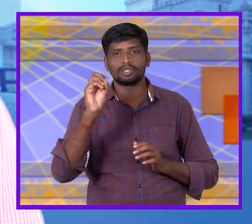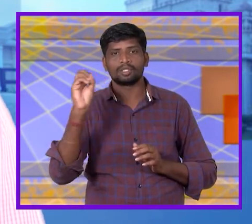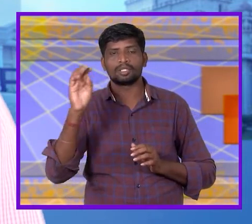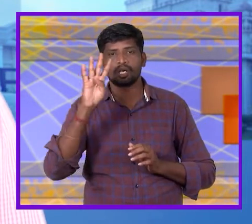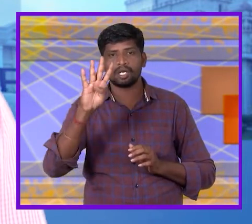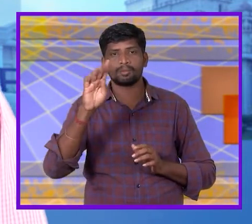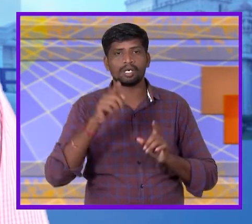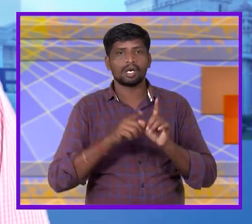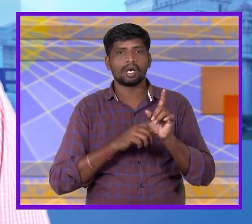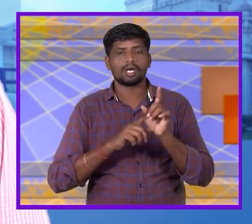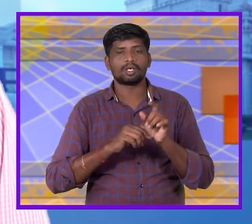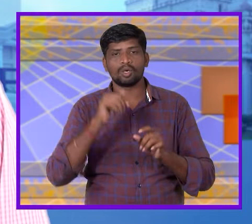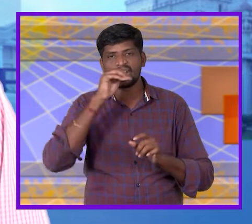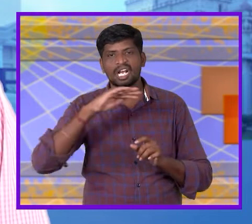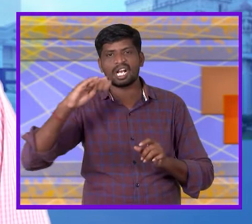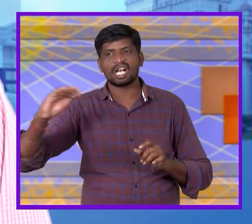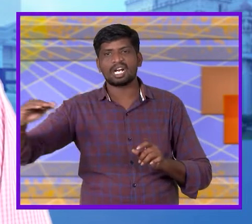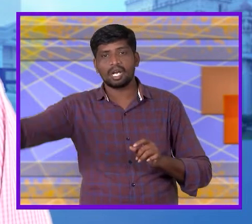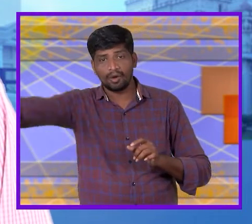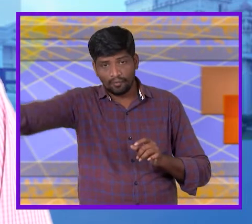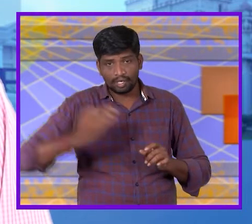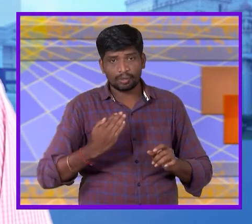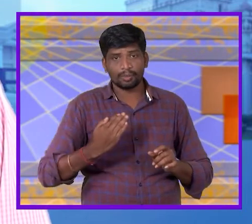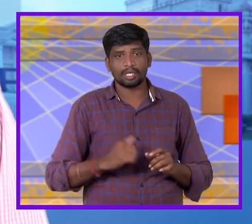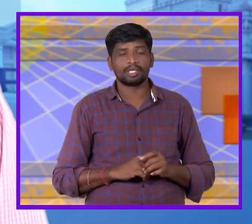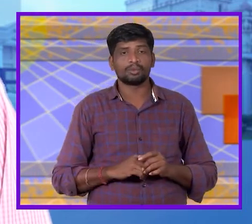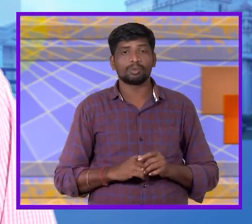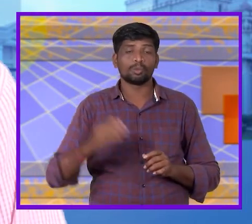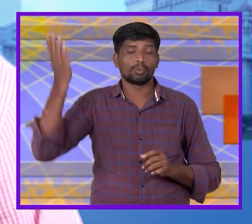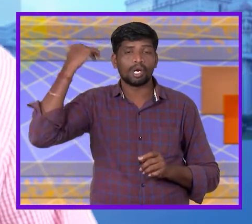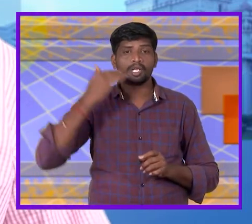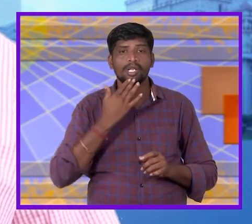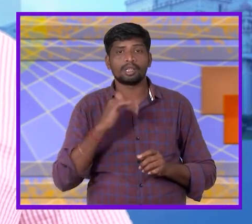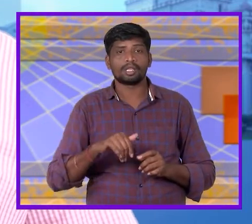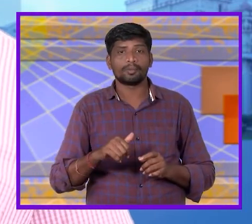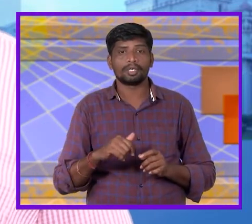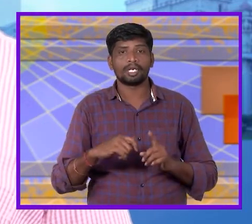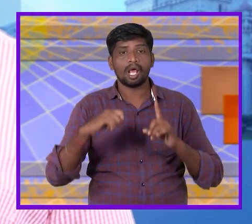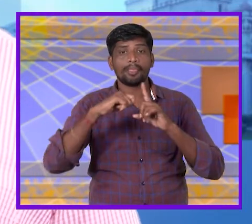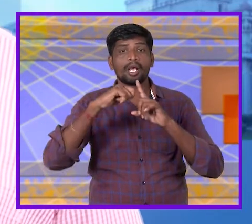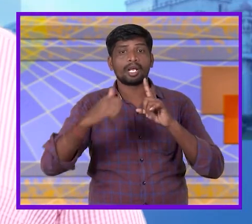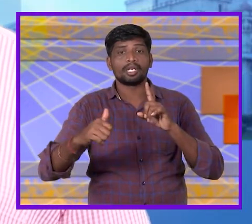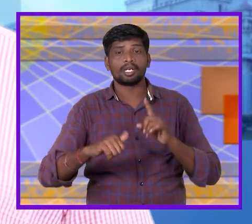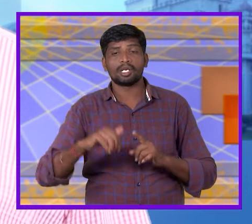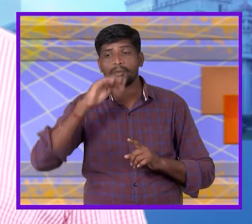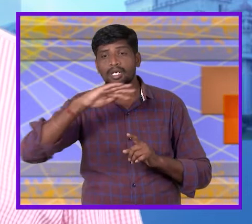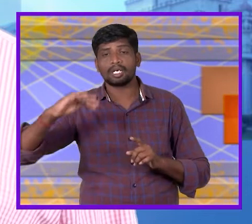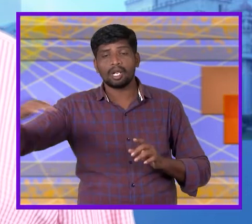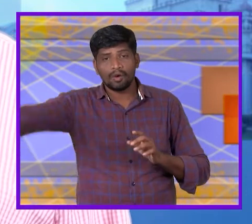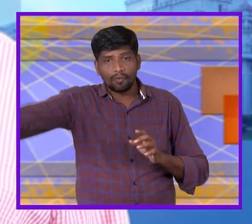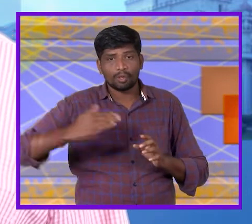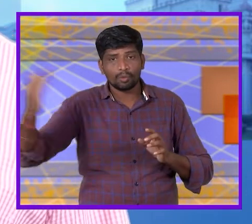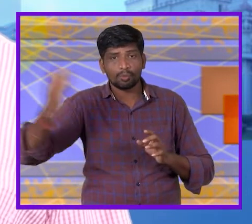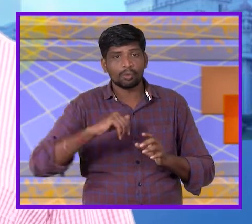2004 சுனாமி என்று சொல்லக்கூடிய ஆழி பேரலை சீற்றத்தால் கடற்கரை ஓர பகுதிகளெல்லாம் பெருத்த